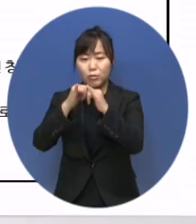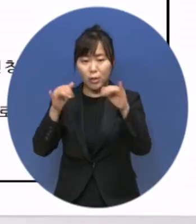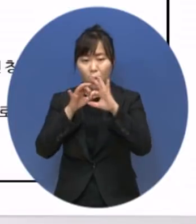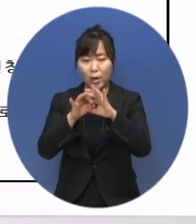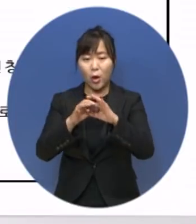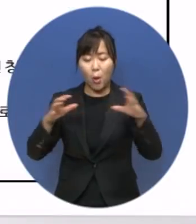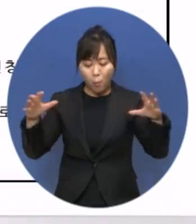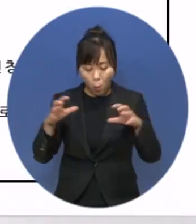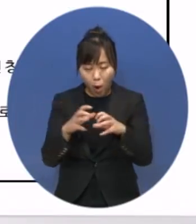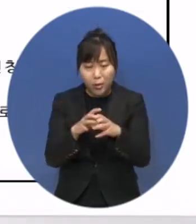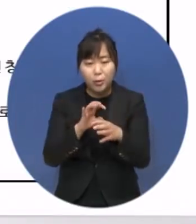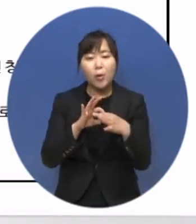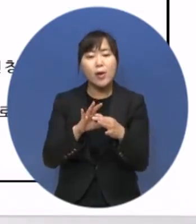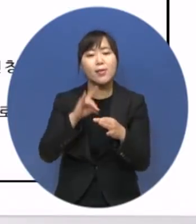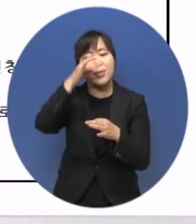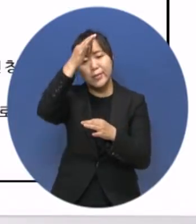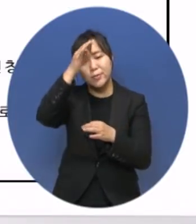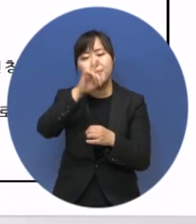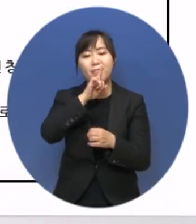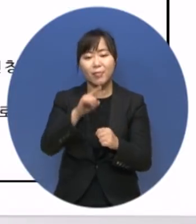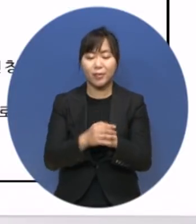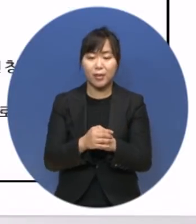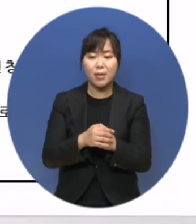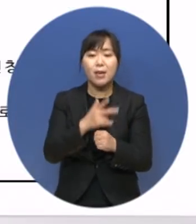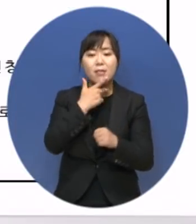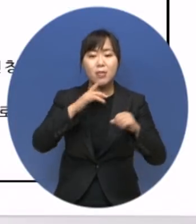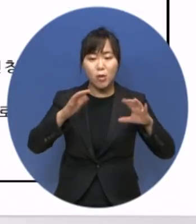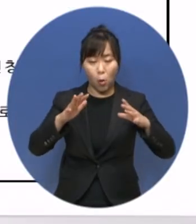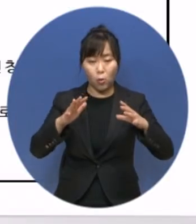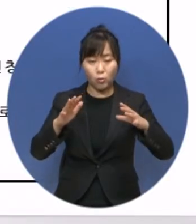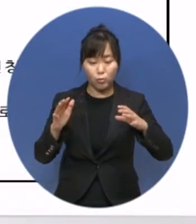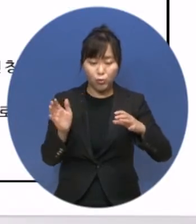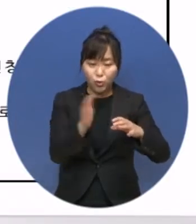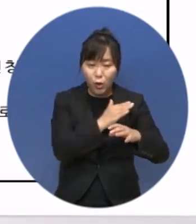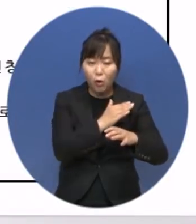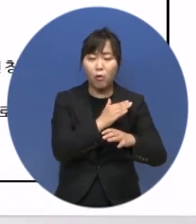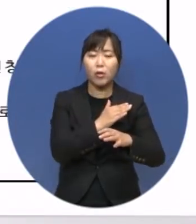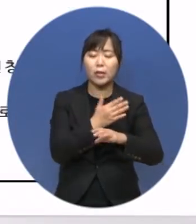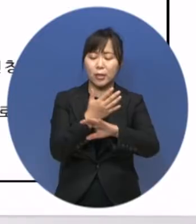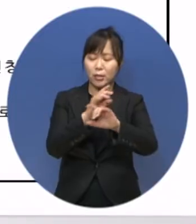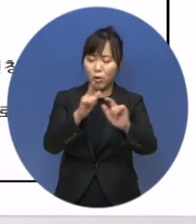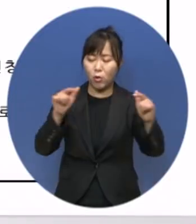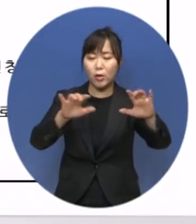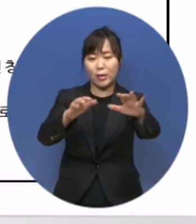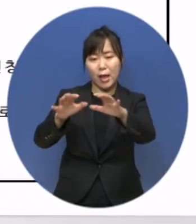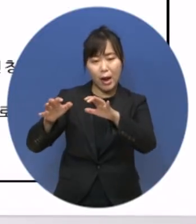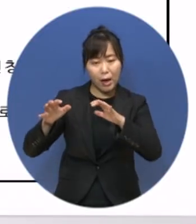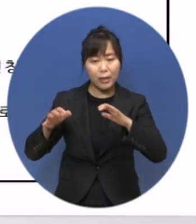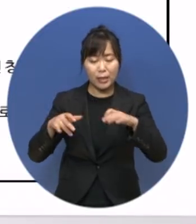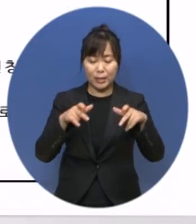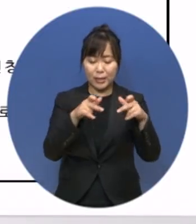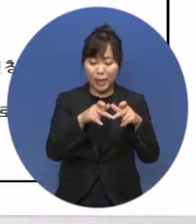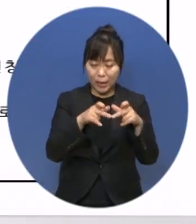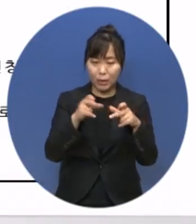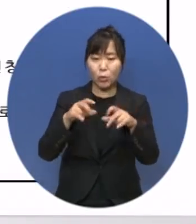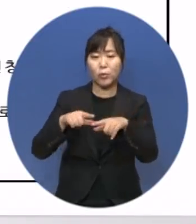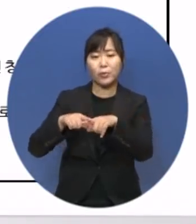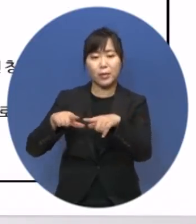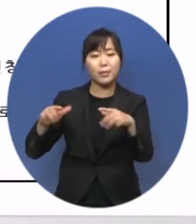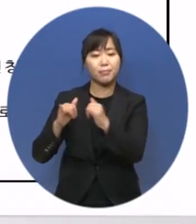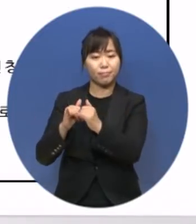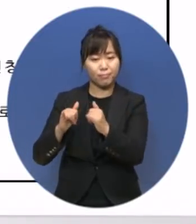대해서 하고 있는데, 이는 영국을 통해 가지고 영국부터 시작해 가지고 다양한 나라들에서